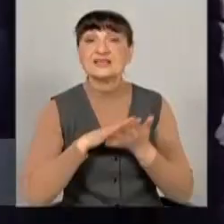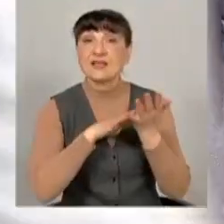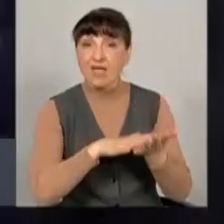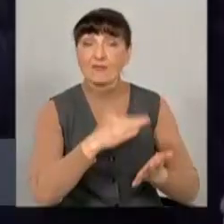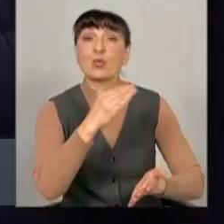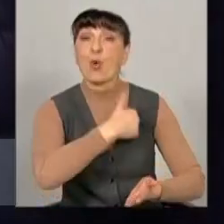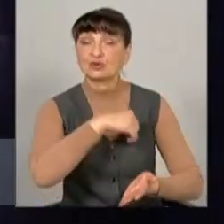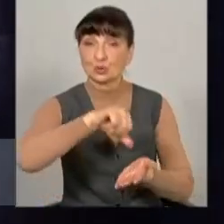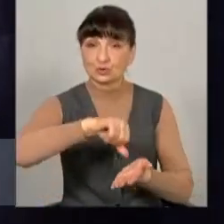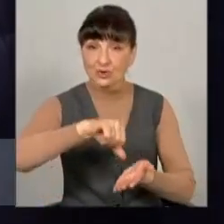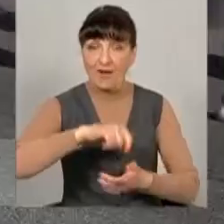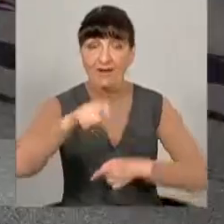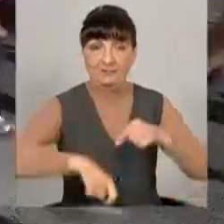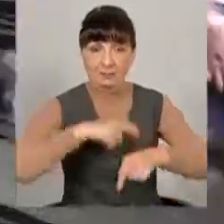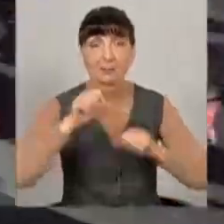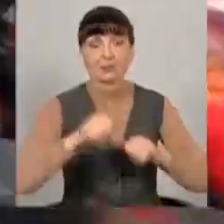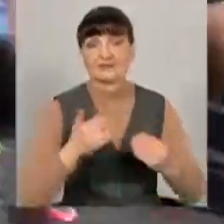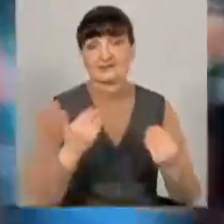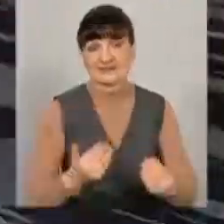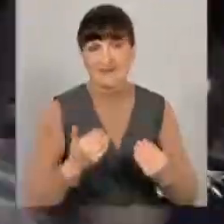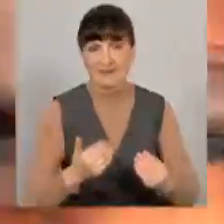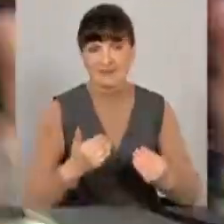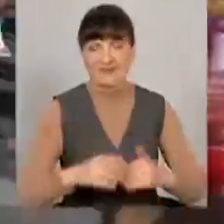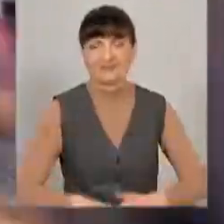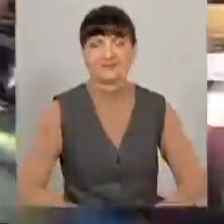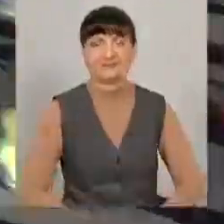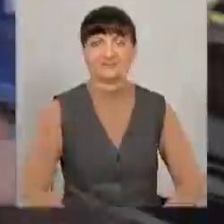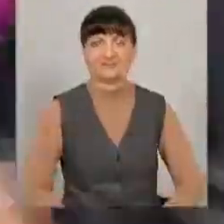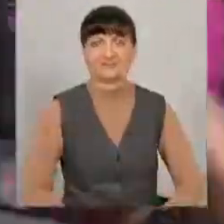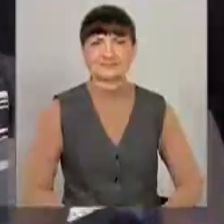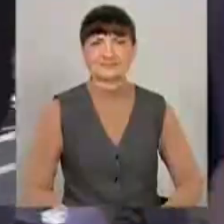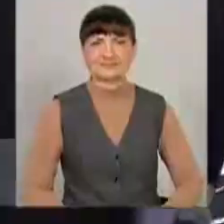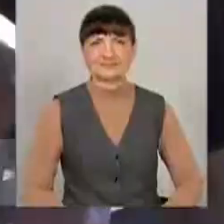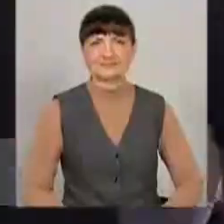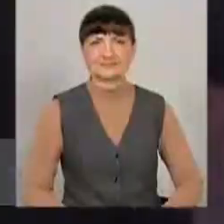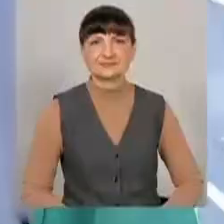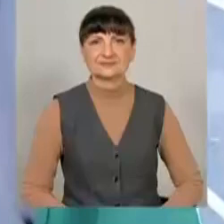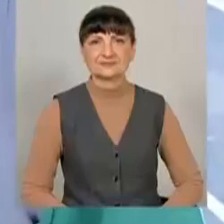на участие бегуны могут уже сегодня, отмечают организаторы.